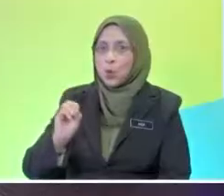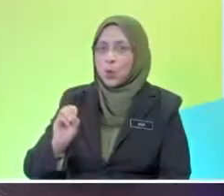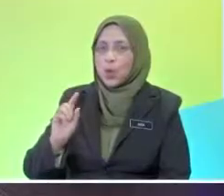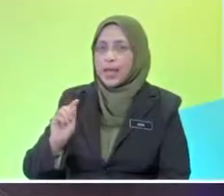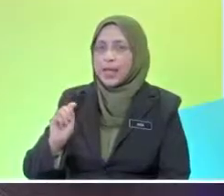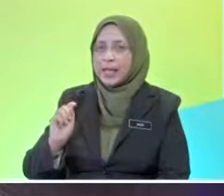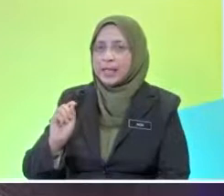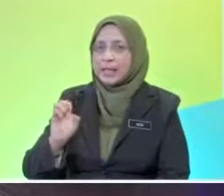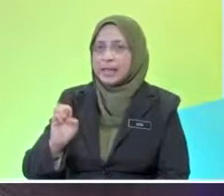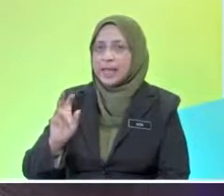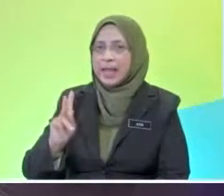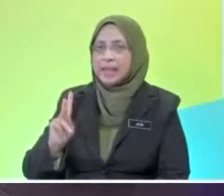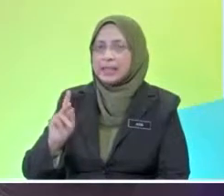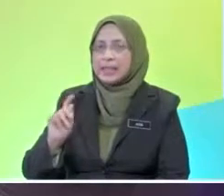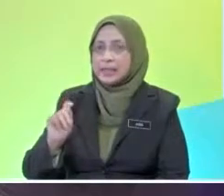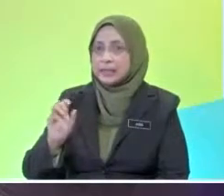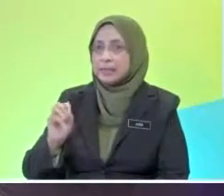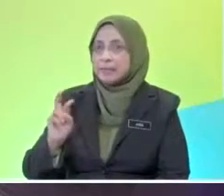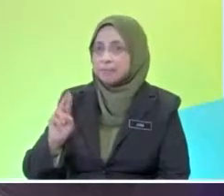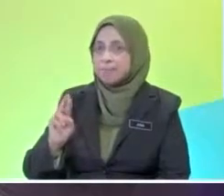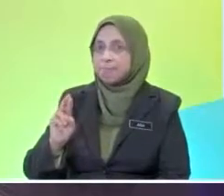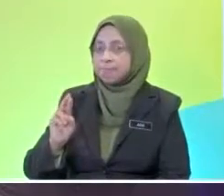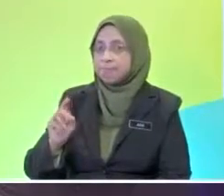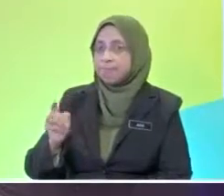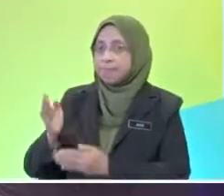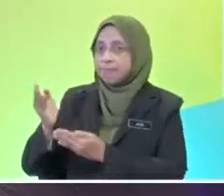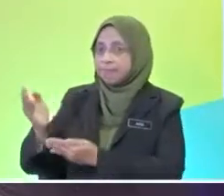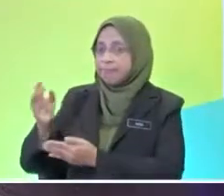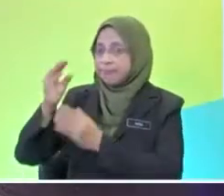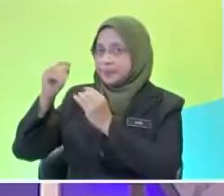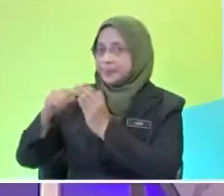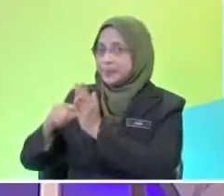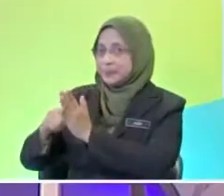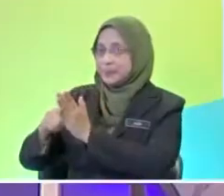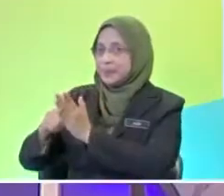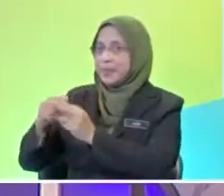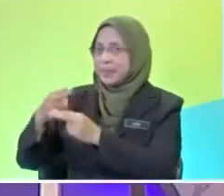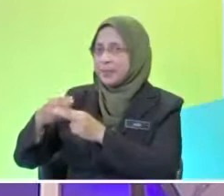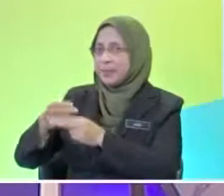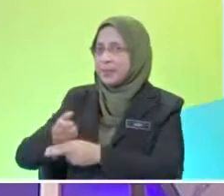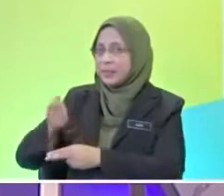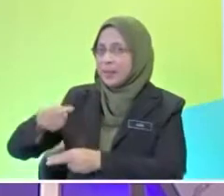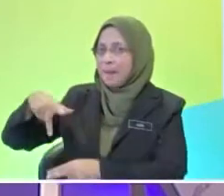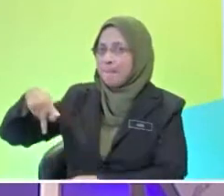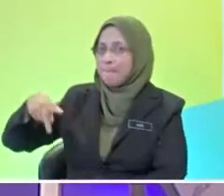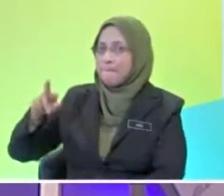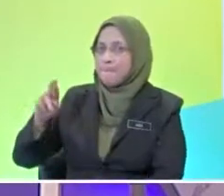Dekat sebelah cikgu ni ada. Okey, baiklah. Okay. Ini adalah alat yang kita gunakan untuk